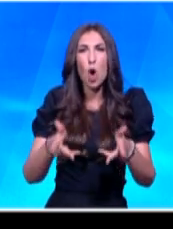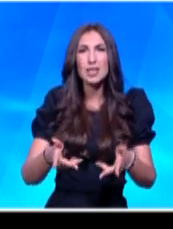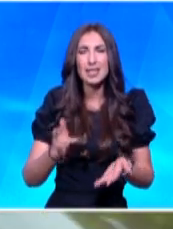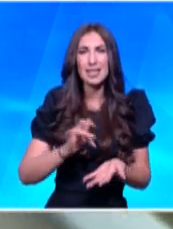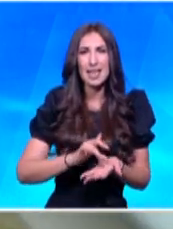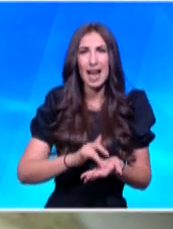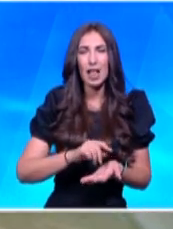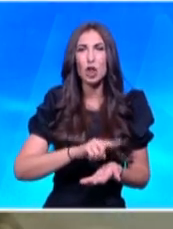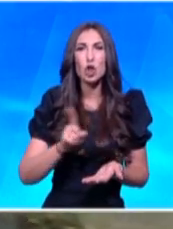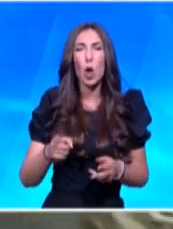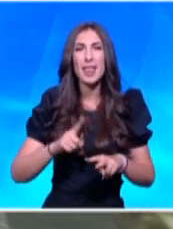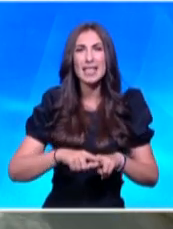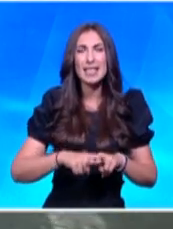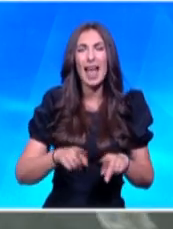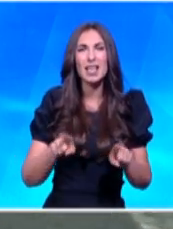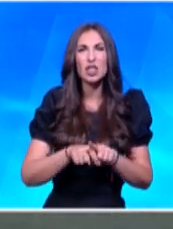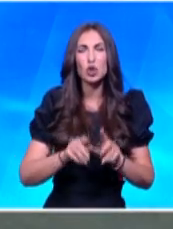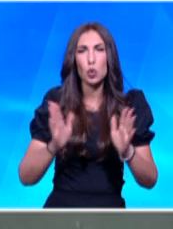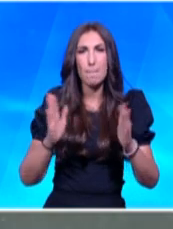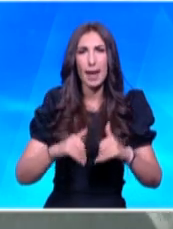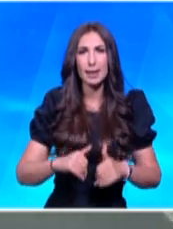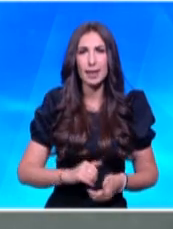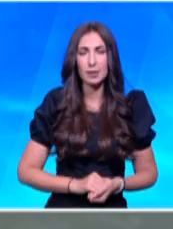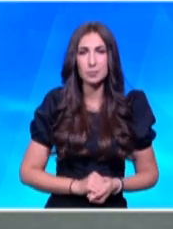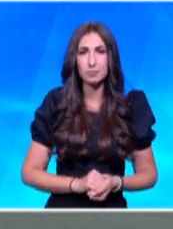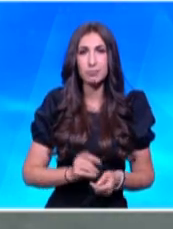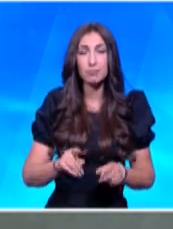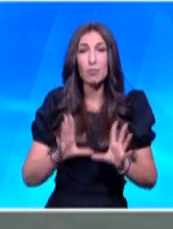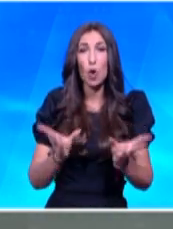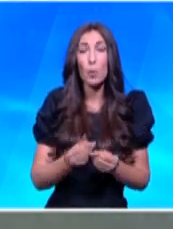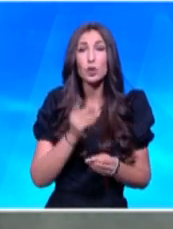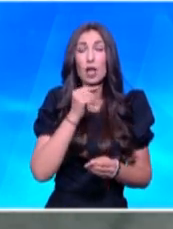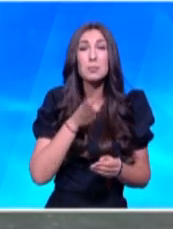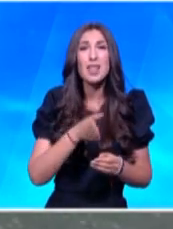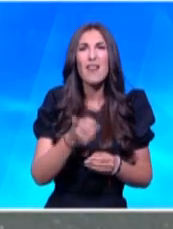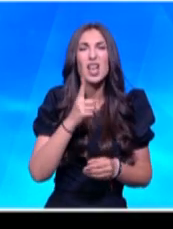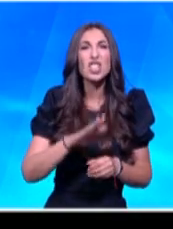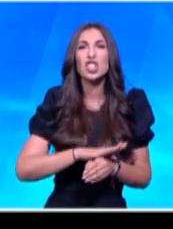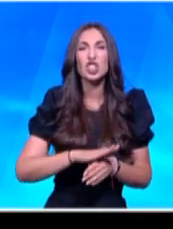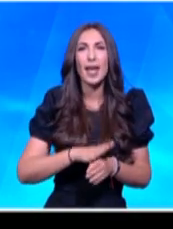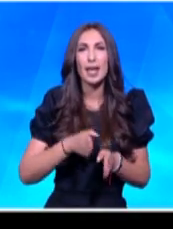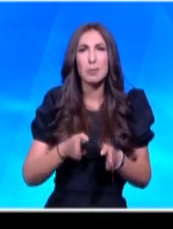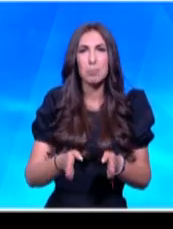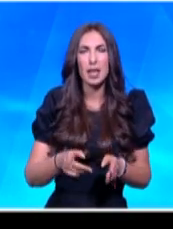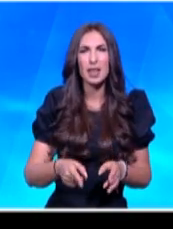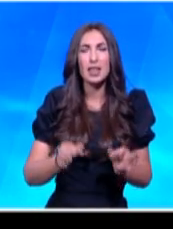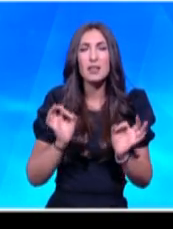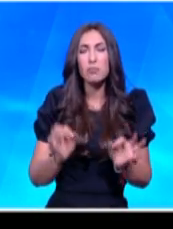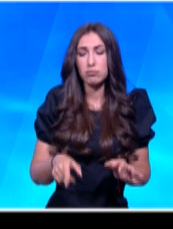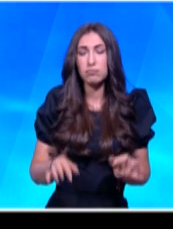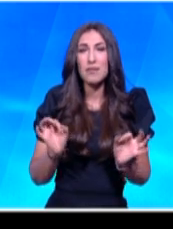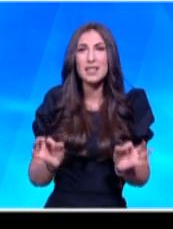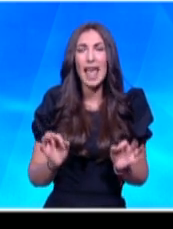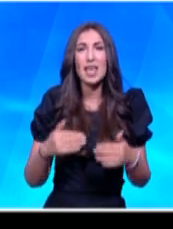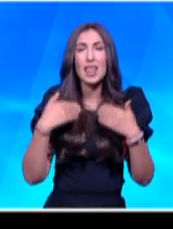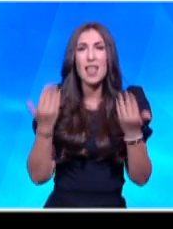към Нестинарка също е паднал. И общо взето се минава по един черен път. Абсолютно всеки в момента е